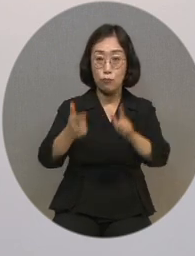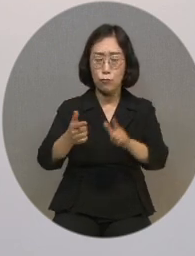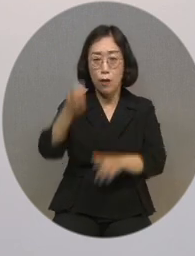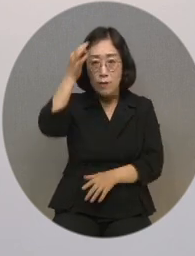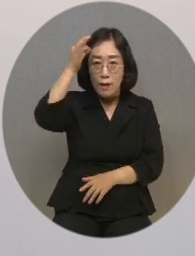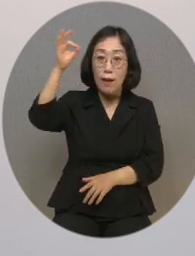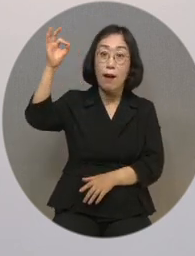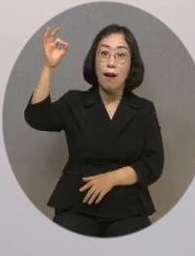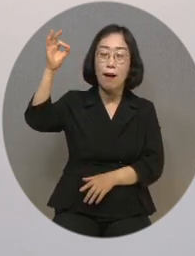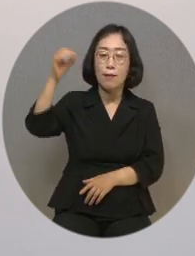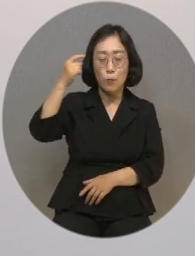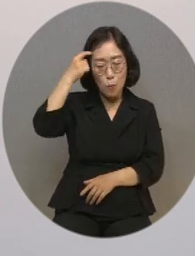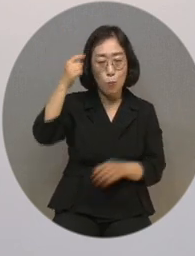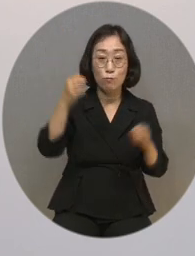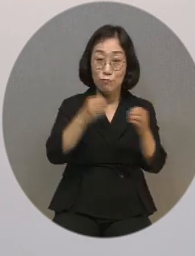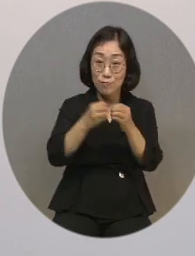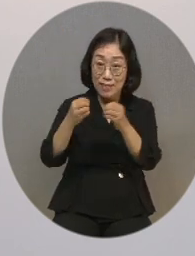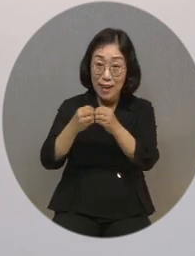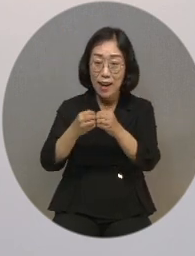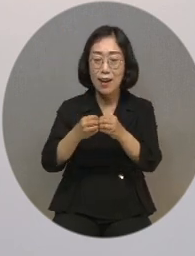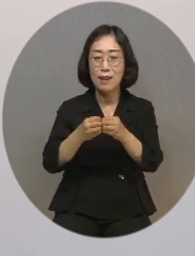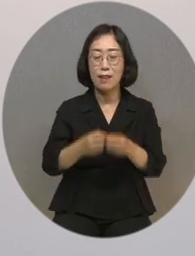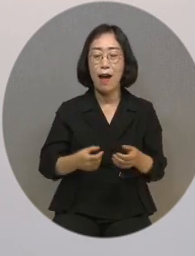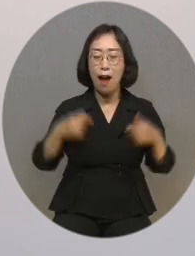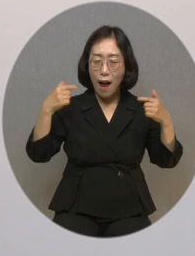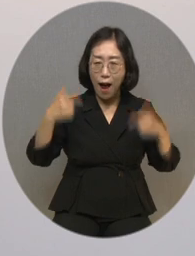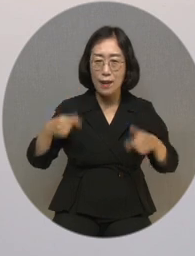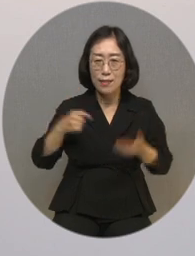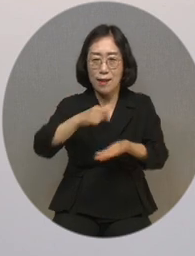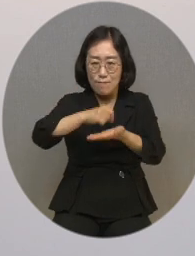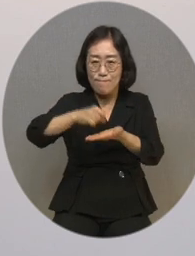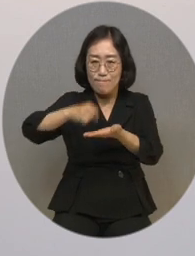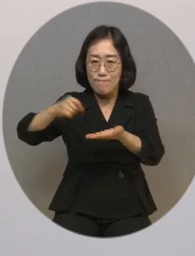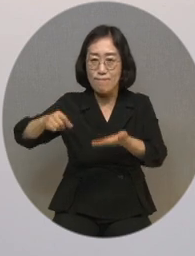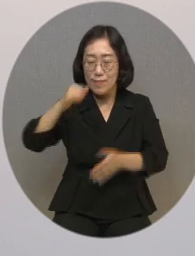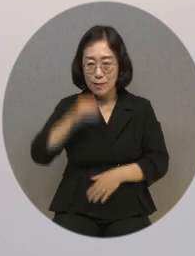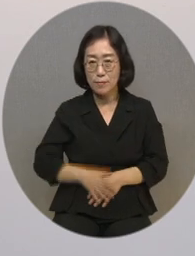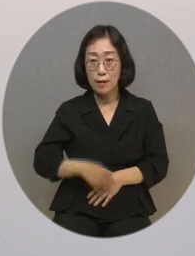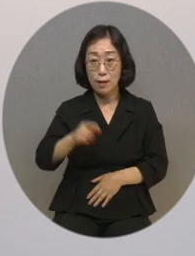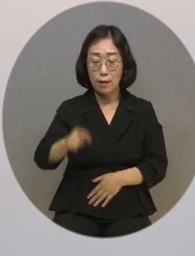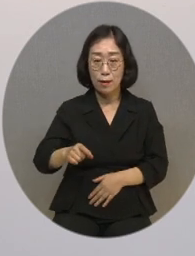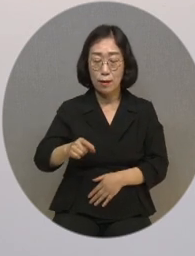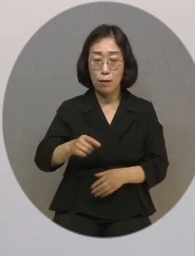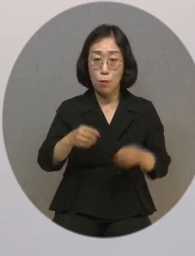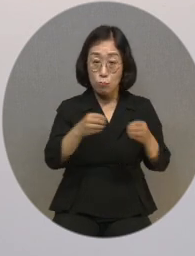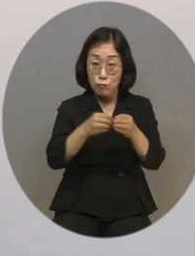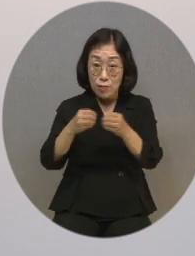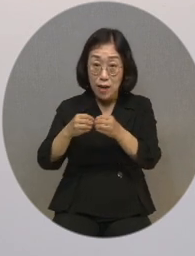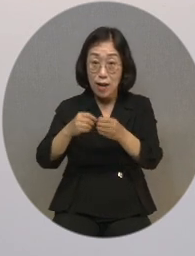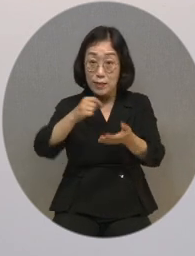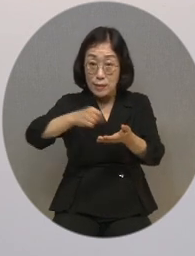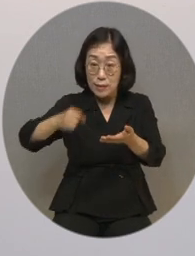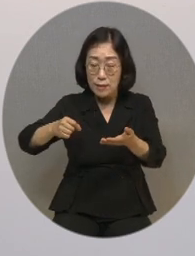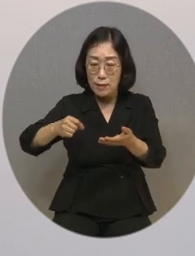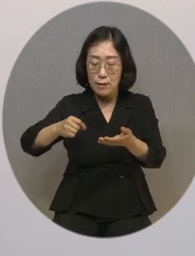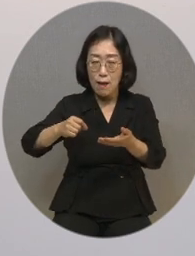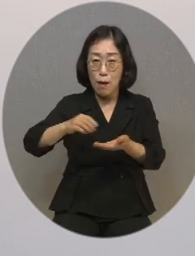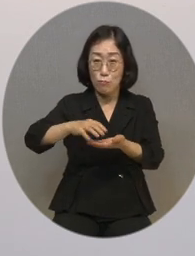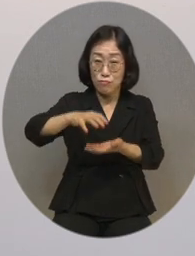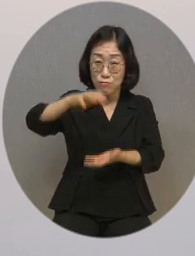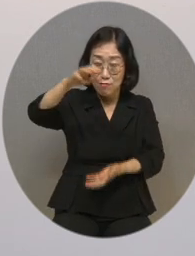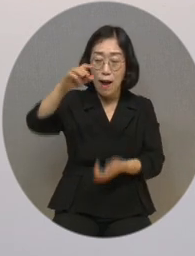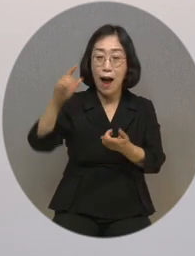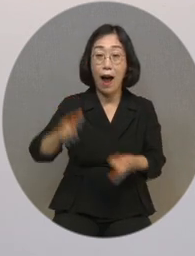떠오르는 영감이나 글이 있다면 언제든 펜을 든다고 하는데요. 이렇게 차곡차곡 모인 작가의 하루들이 모여